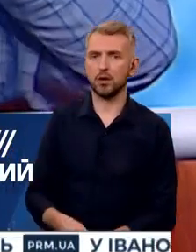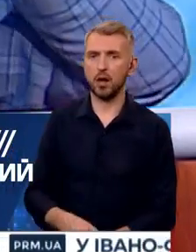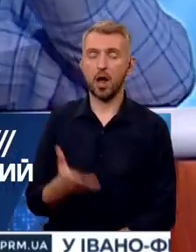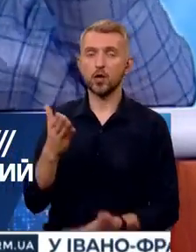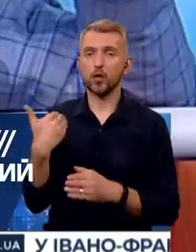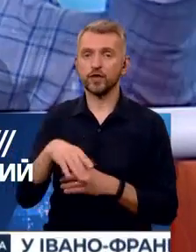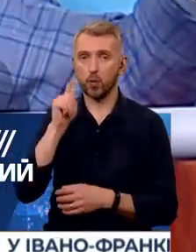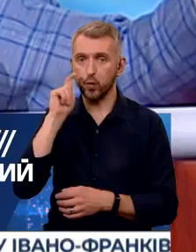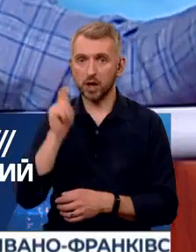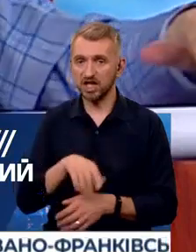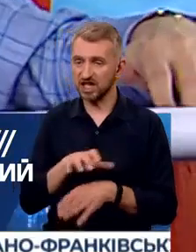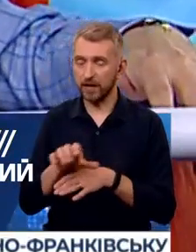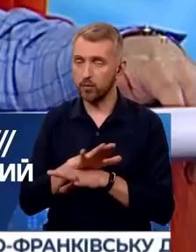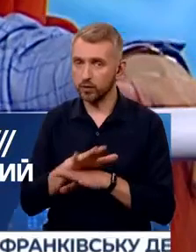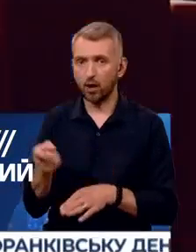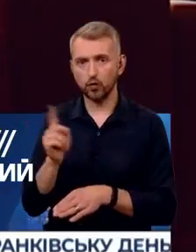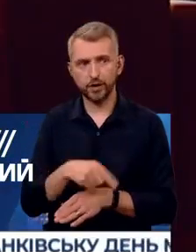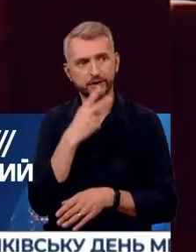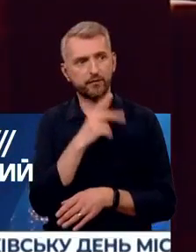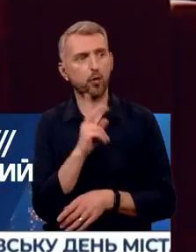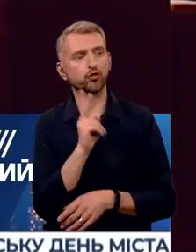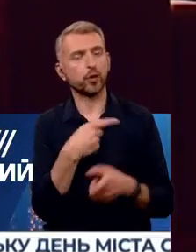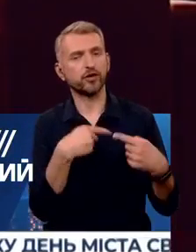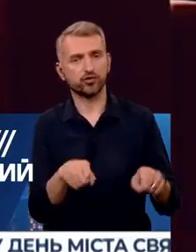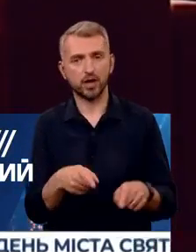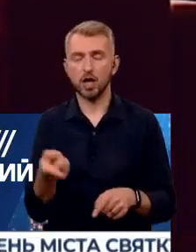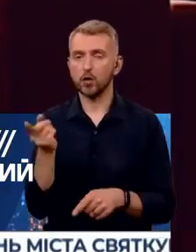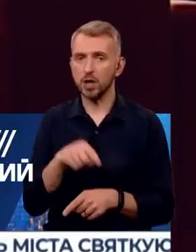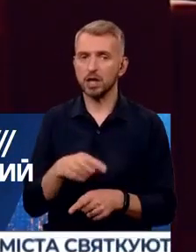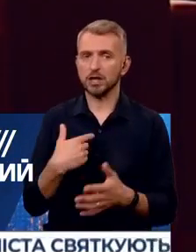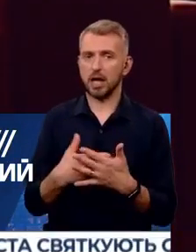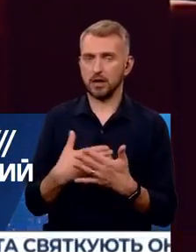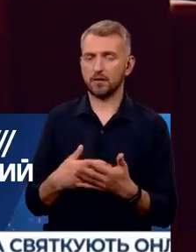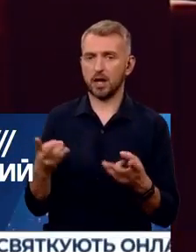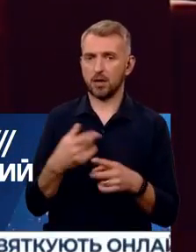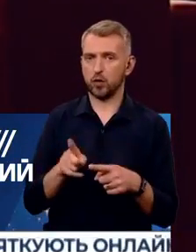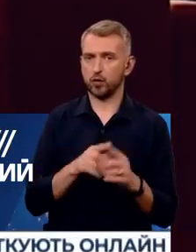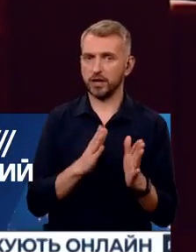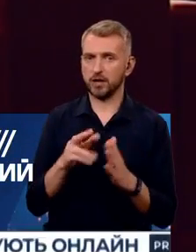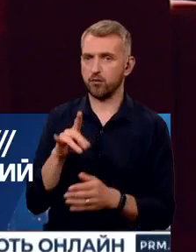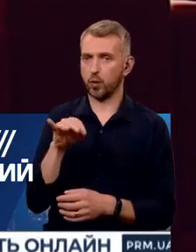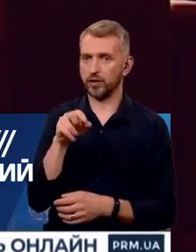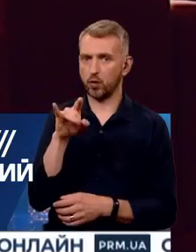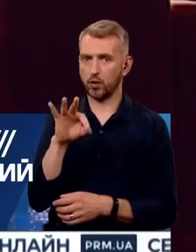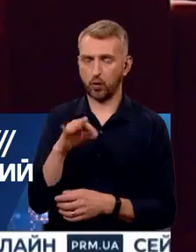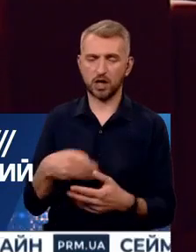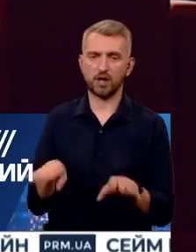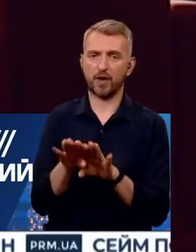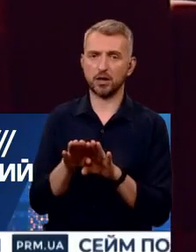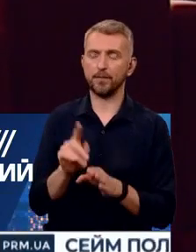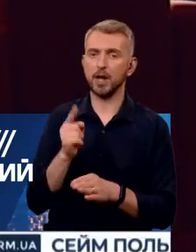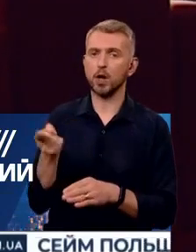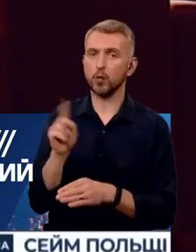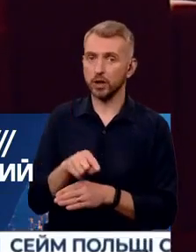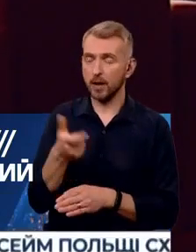вже українці не випускають, то тоді дивимось, хто інший. Тоді, здається, треба цю систему ProZorro закривати. Але